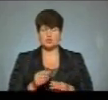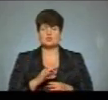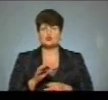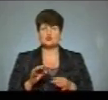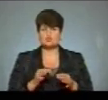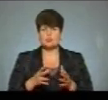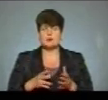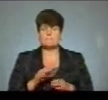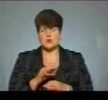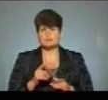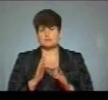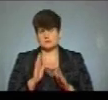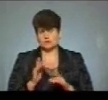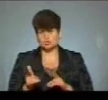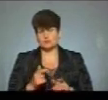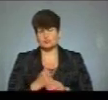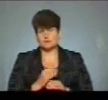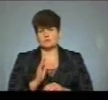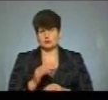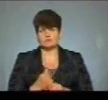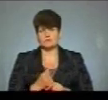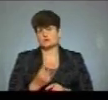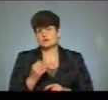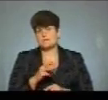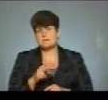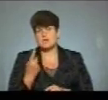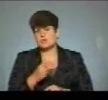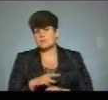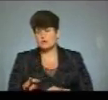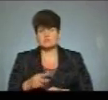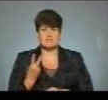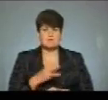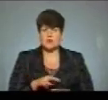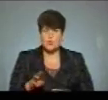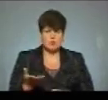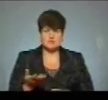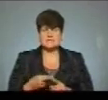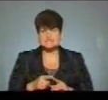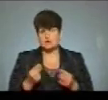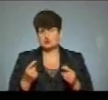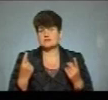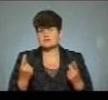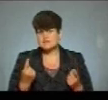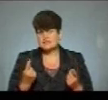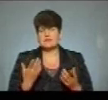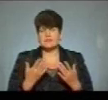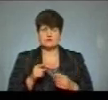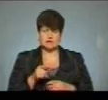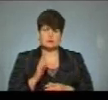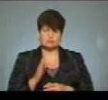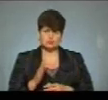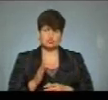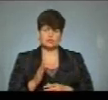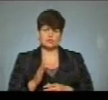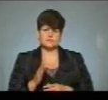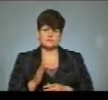проекту. Ми готові це робити і будемо це робити. Це може бути мільйон, це може бути 2 мільйони. Це, ну сказати, це гроші великі, але в той же час вони будуть